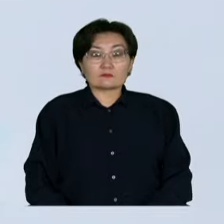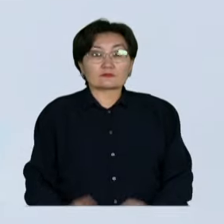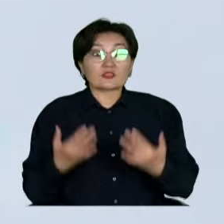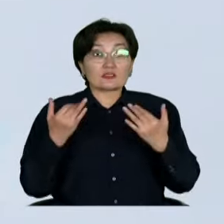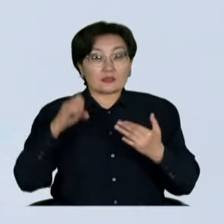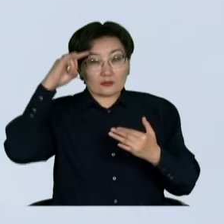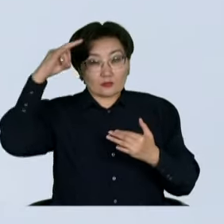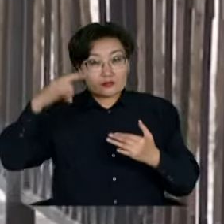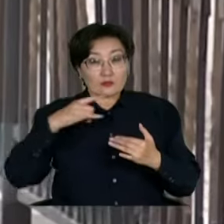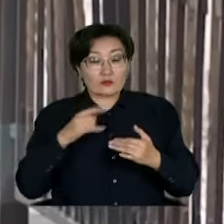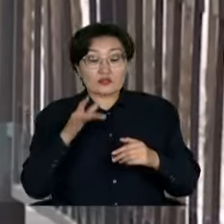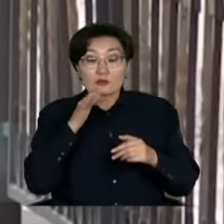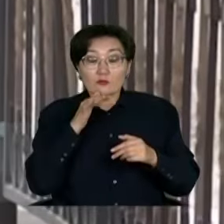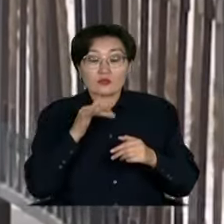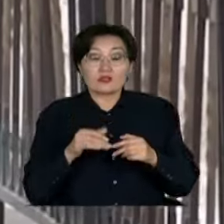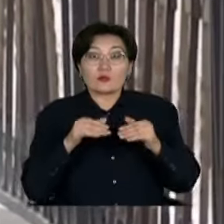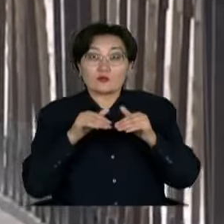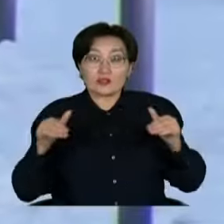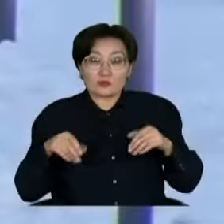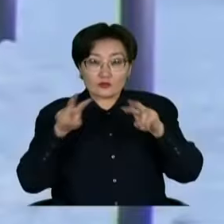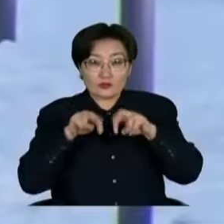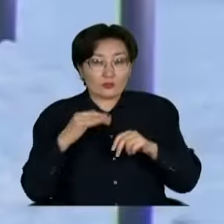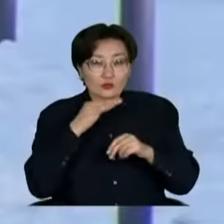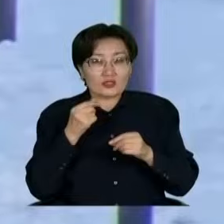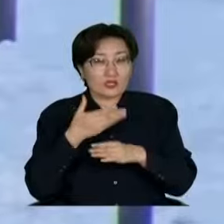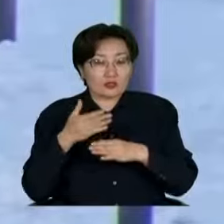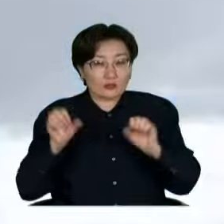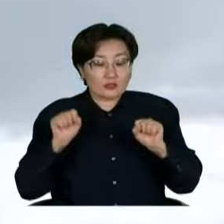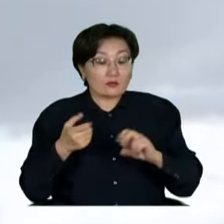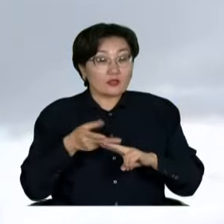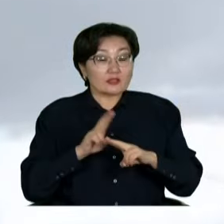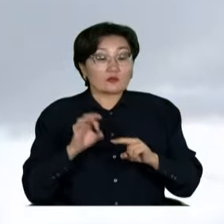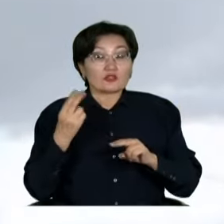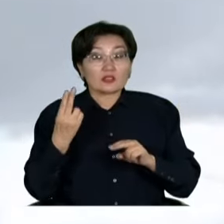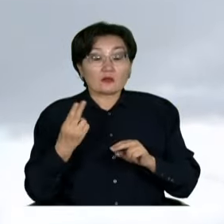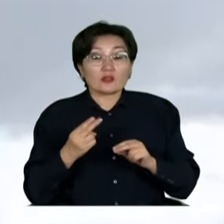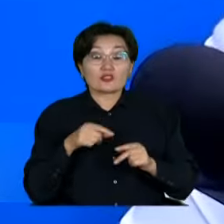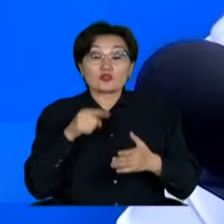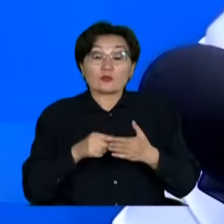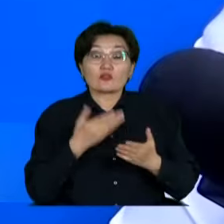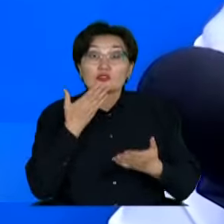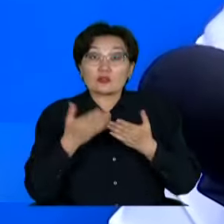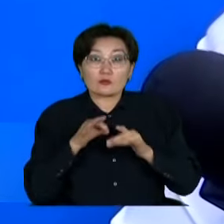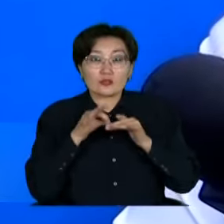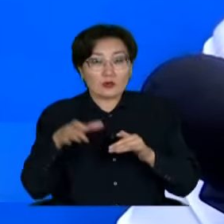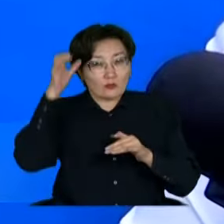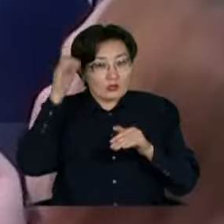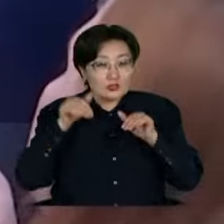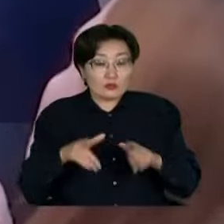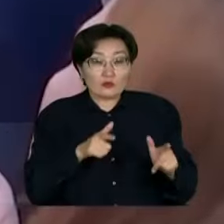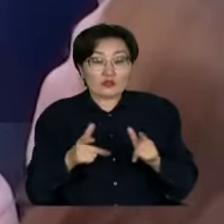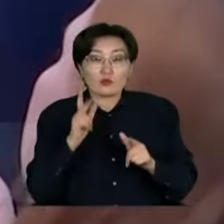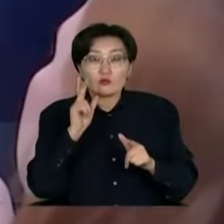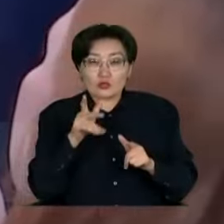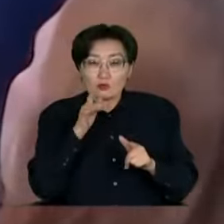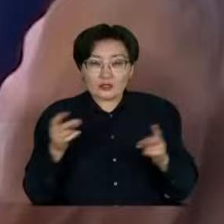Енді Қазақстанда уақыт белдеуін зерттеуге қомақты қаржы бөлдеу мүмкін. Себебі әлеуметтік сауалнама жүргізіп, ғылыми шешім шығаруға 3 жыл